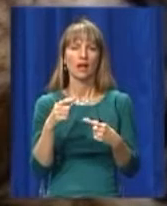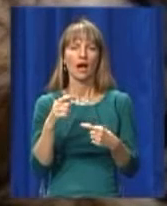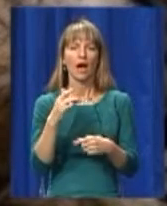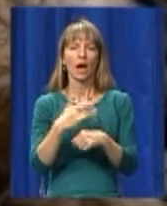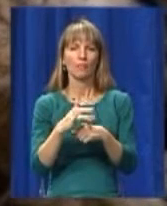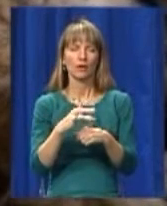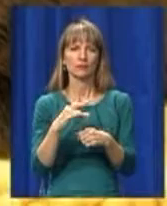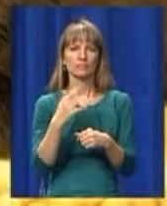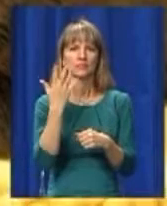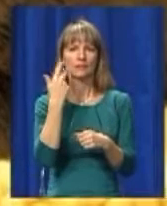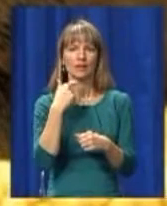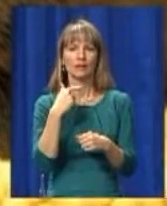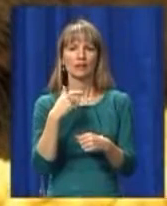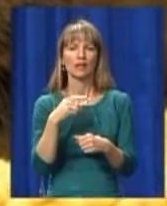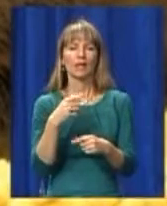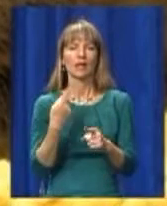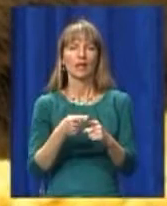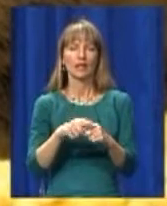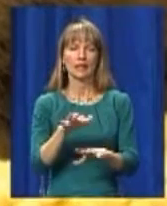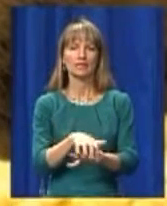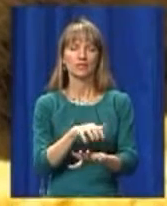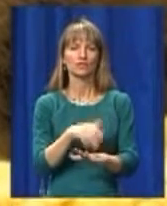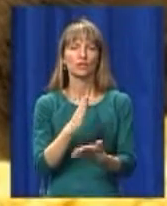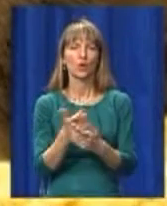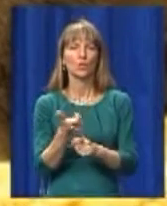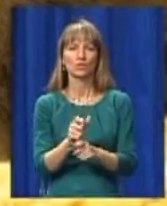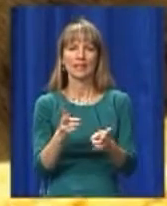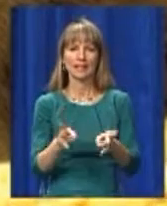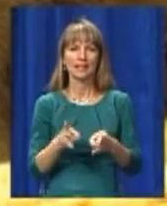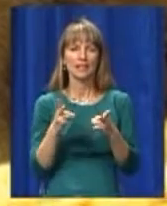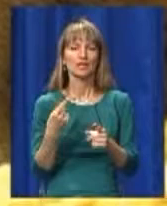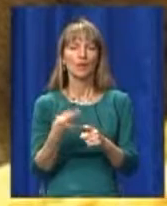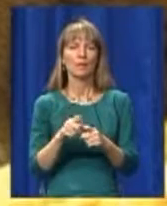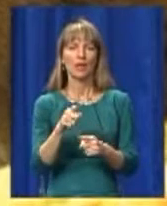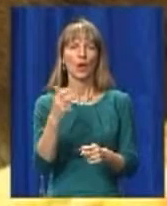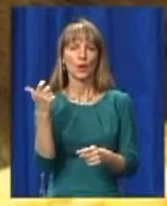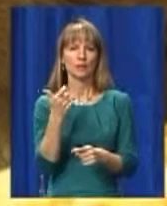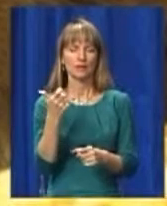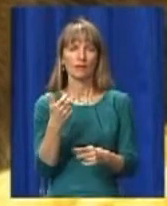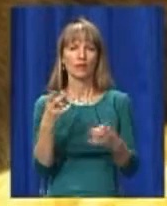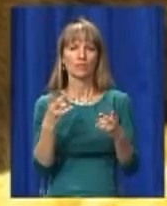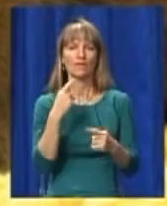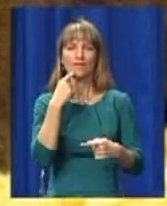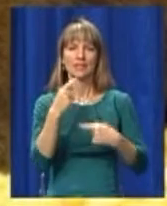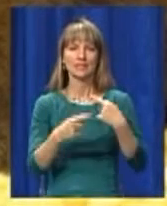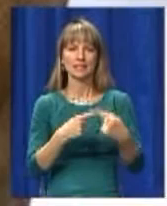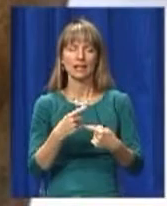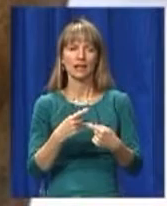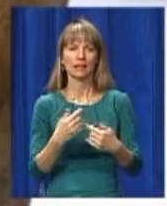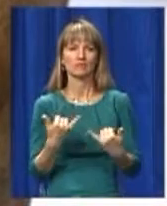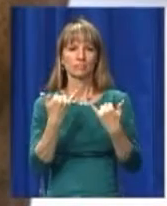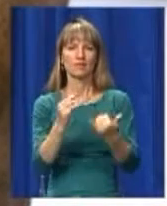до короткошерстного типу. Азіатські димчаті кішки є дуже ніжними, тож їхнім господарям необхідно постійно приділяти